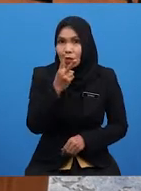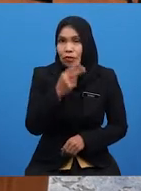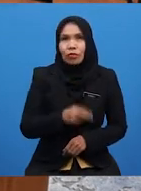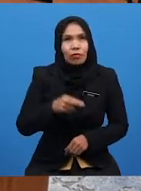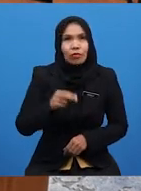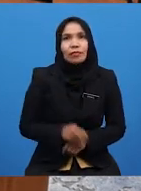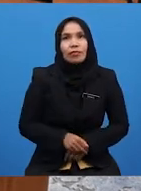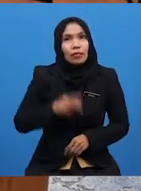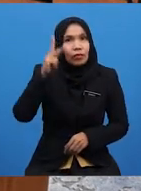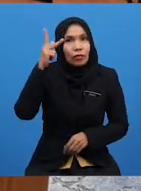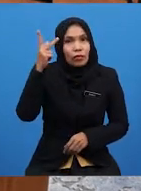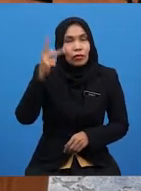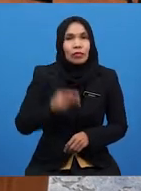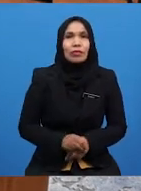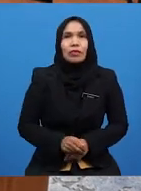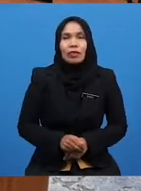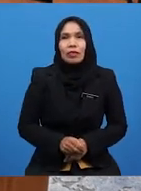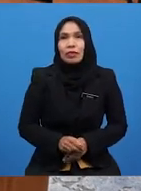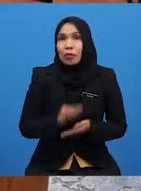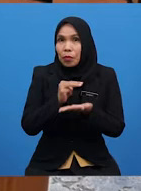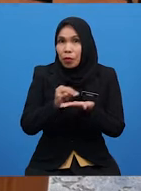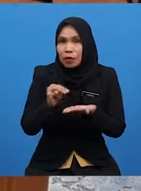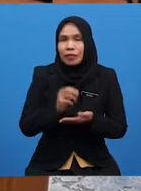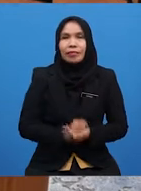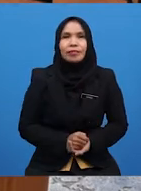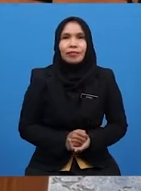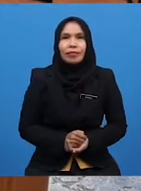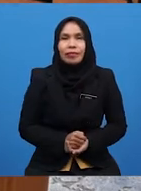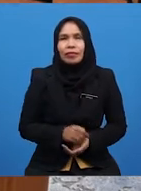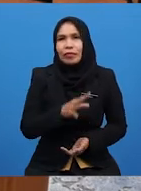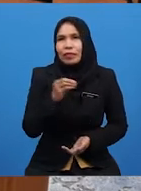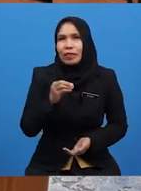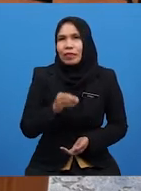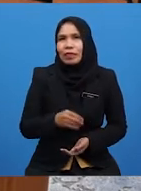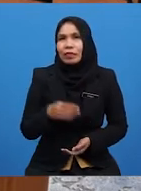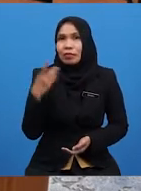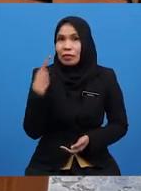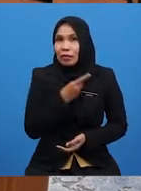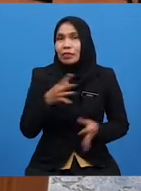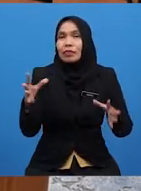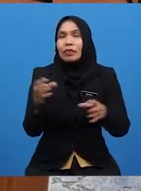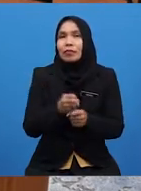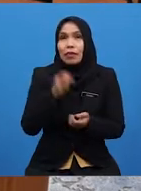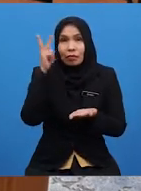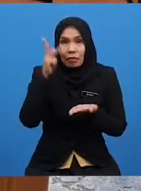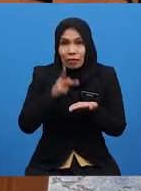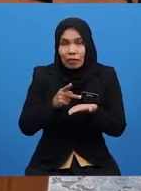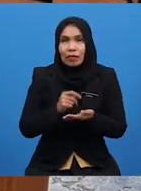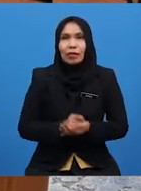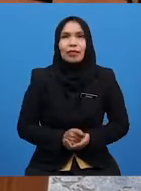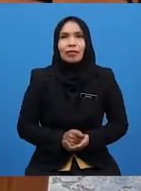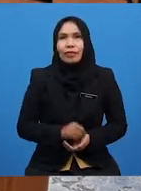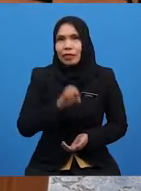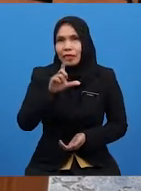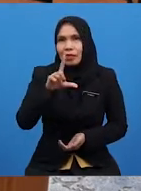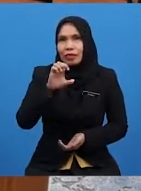ini Dan dari situ kita dapat mengenali elemen-elemen yang mempengaruhi sebuah